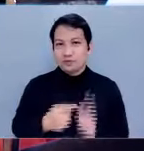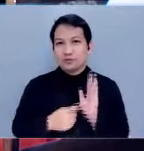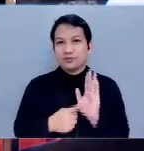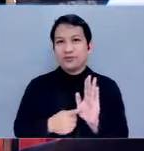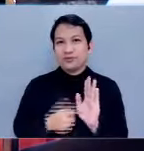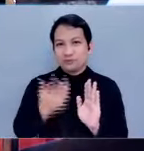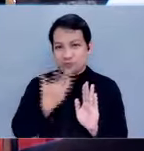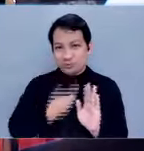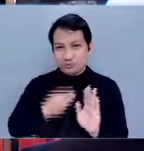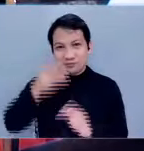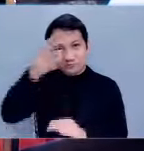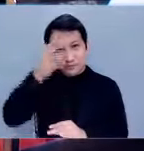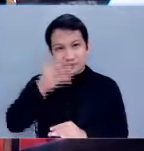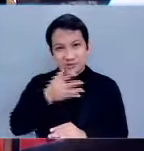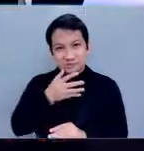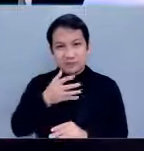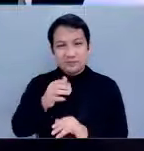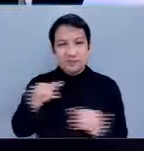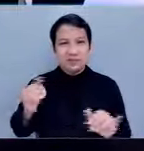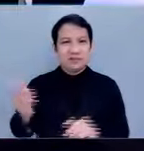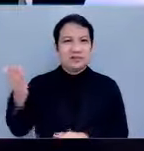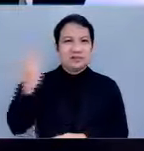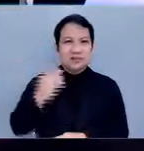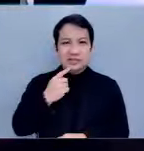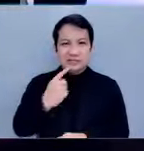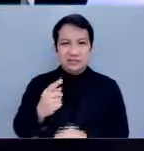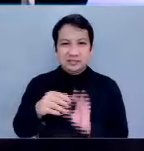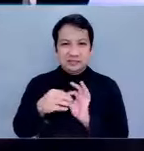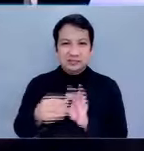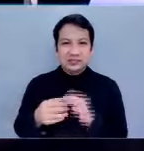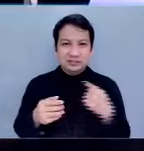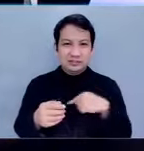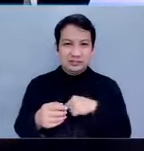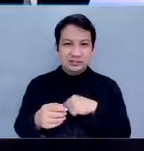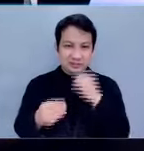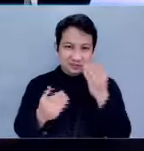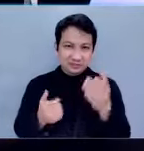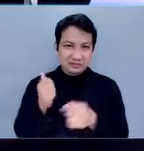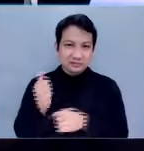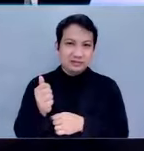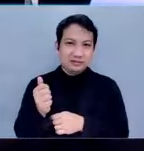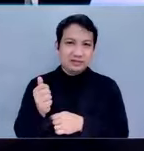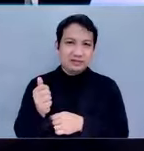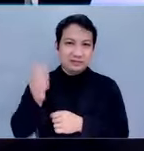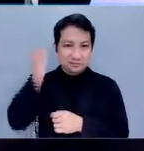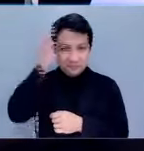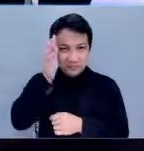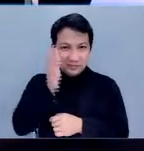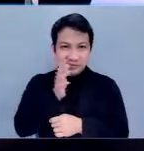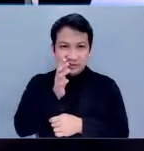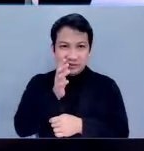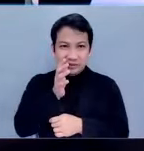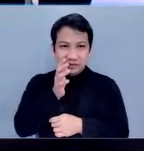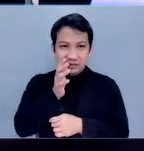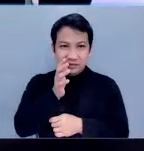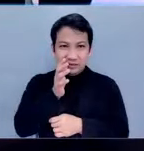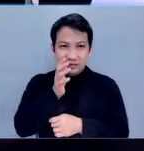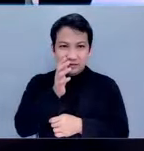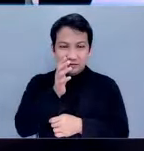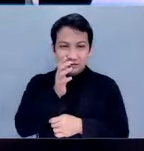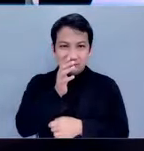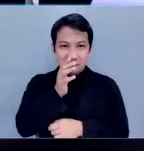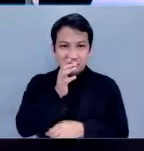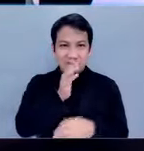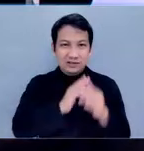gandang panoorin na kahit ang tagal-tagal nyo nang magkasama at matagal na kayong mga parents, meron pa rin kayong pagpapakumbaba at sabihin,